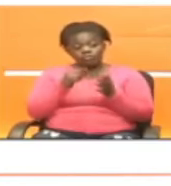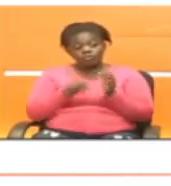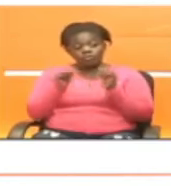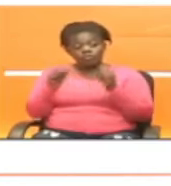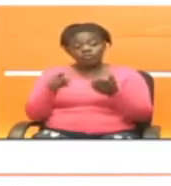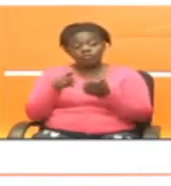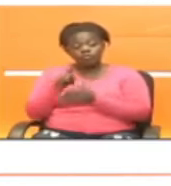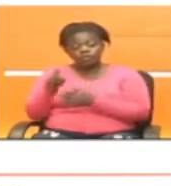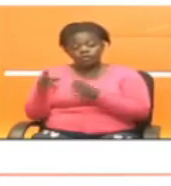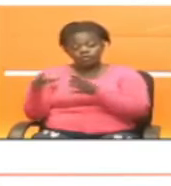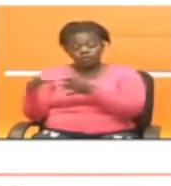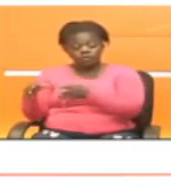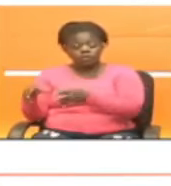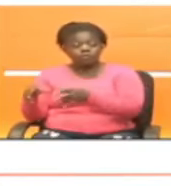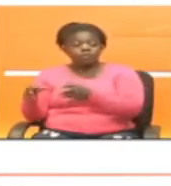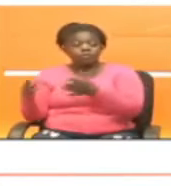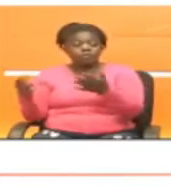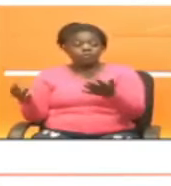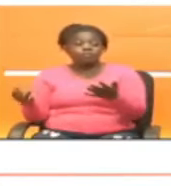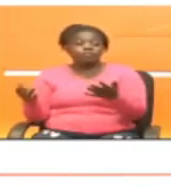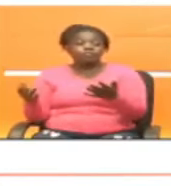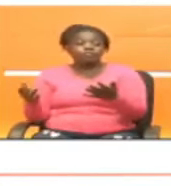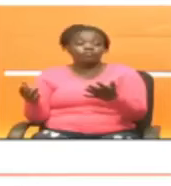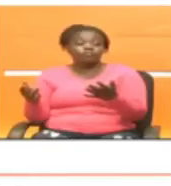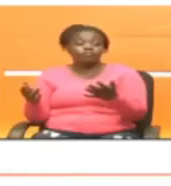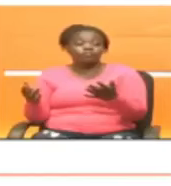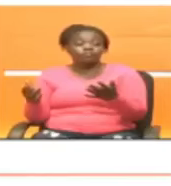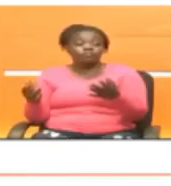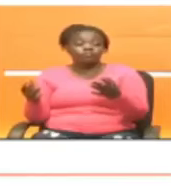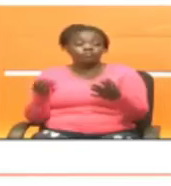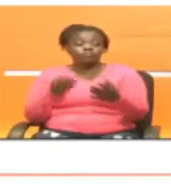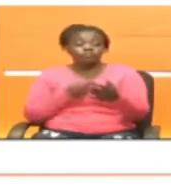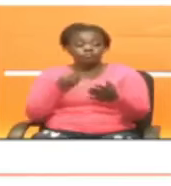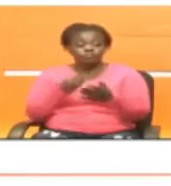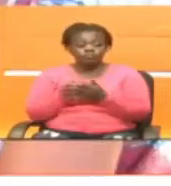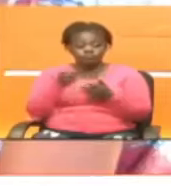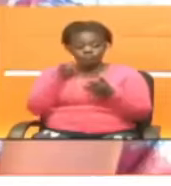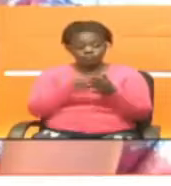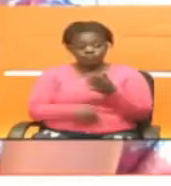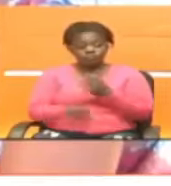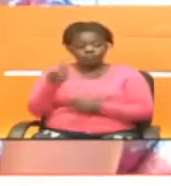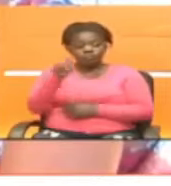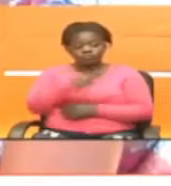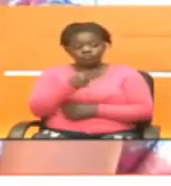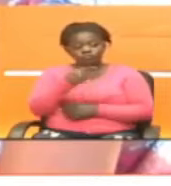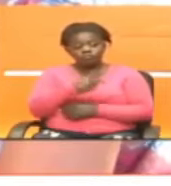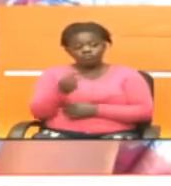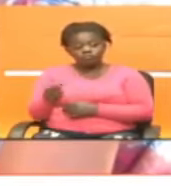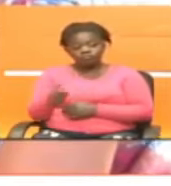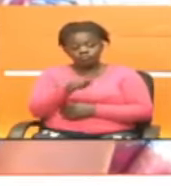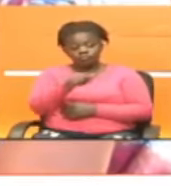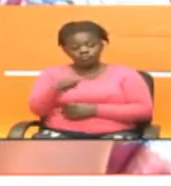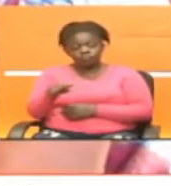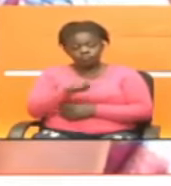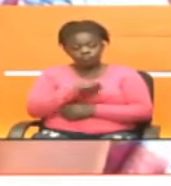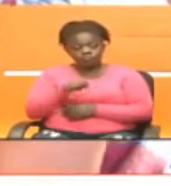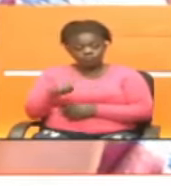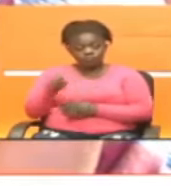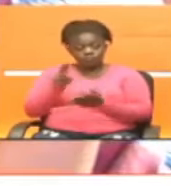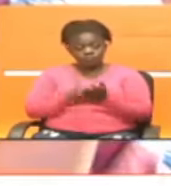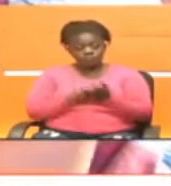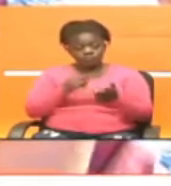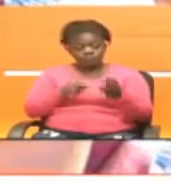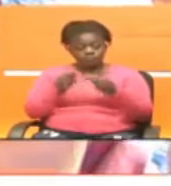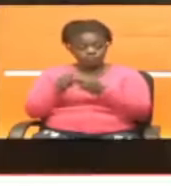mu kibiina buli banyuka balina ssente ze bamusalira buli lunaku. Kyokka kino Nakangwa kiwakanyiza n'akasanga ebbanja